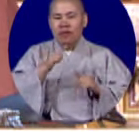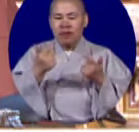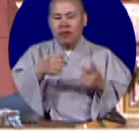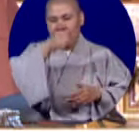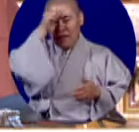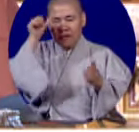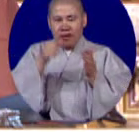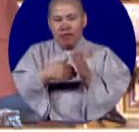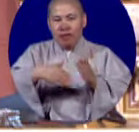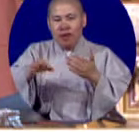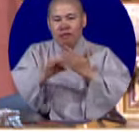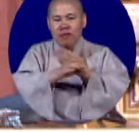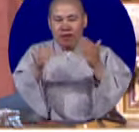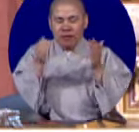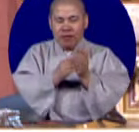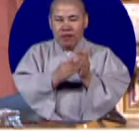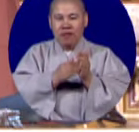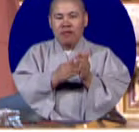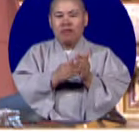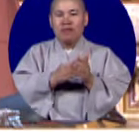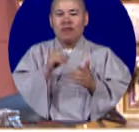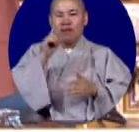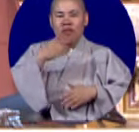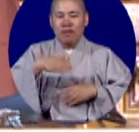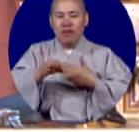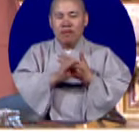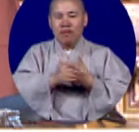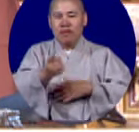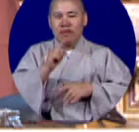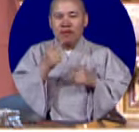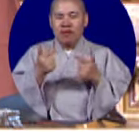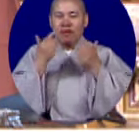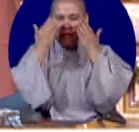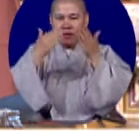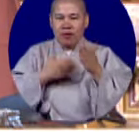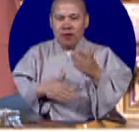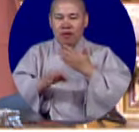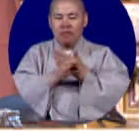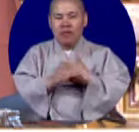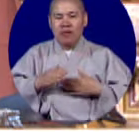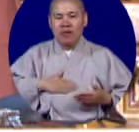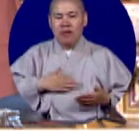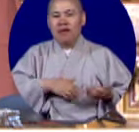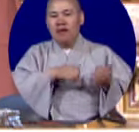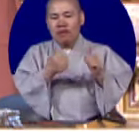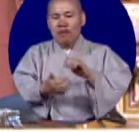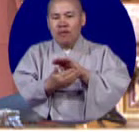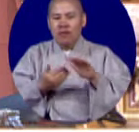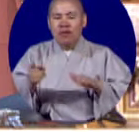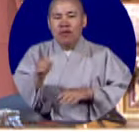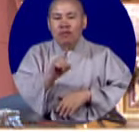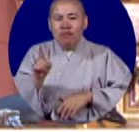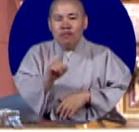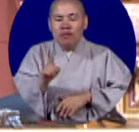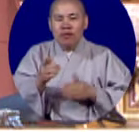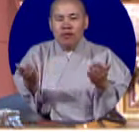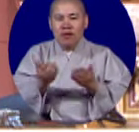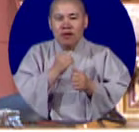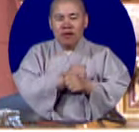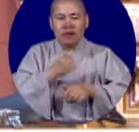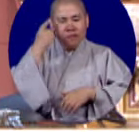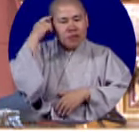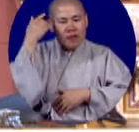안 오는 겁니다. 한 번 가면 안 온다. 이거를 확실히 알면 이 몸 죽기 전에 뭔 짓을 하겠나. 수행밖에 할 일이